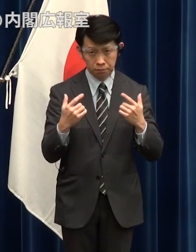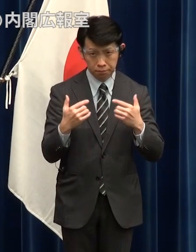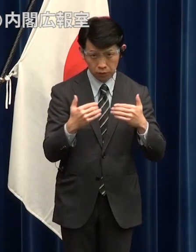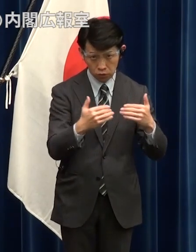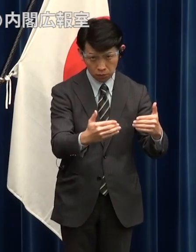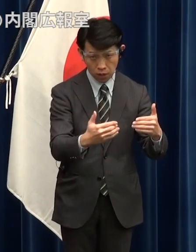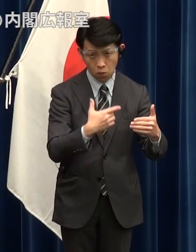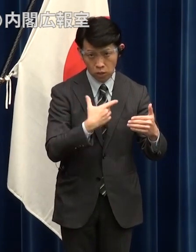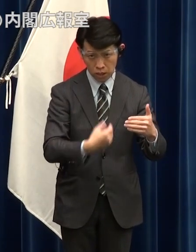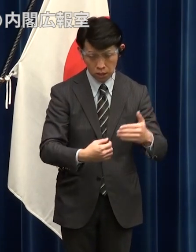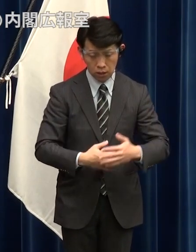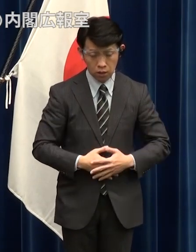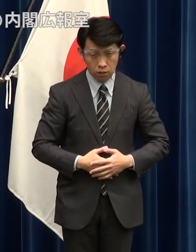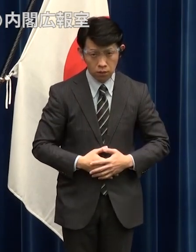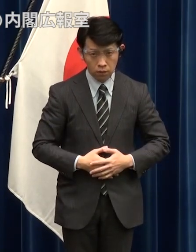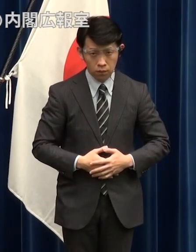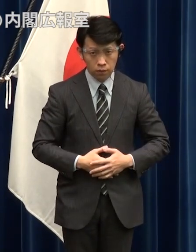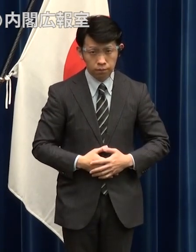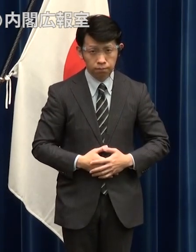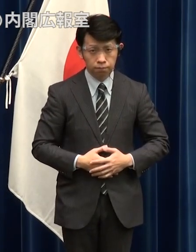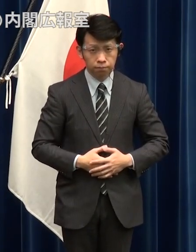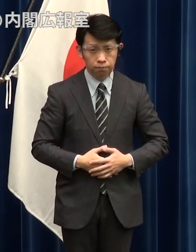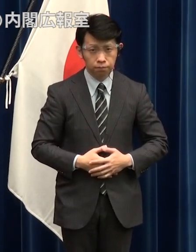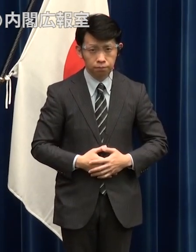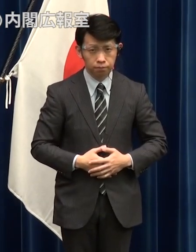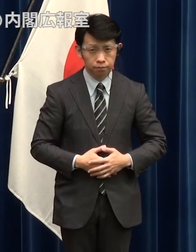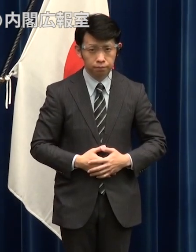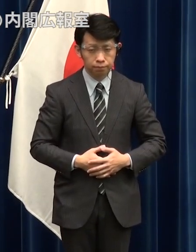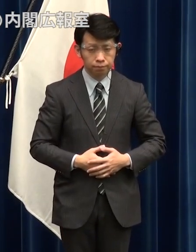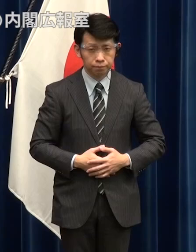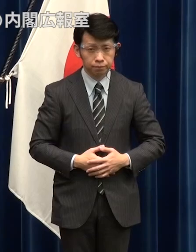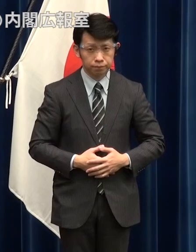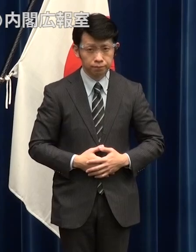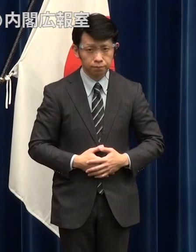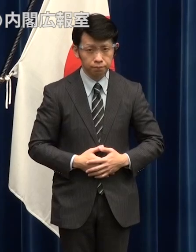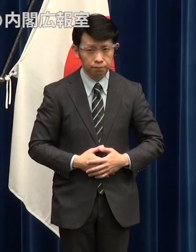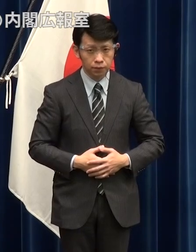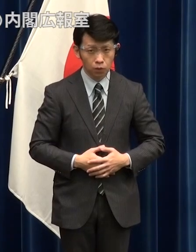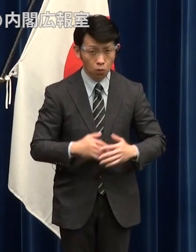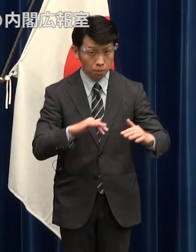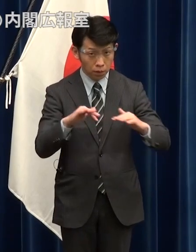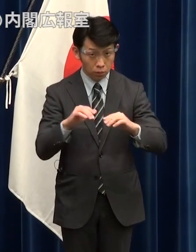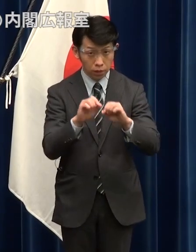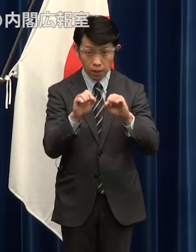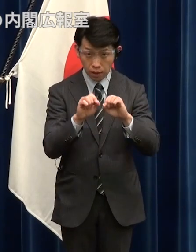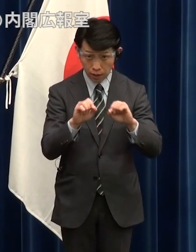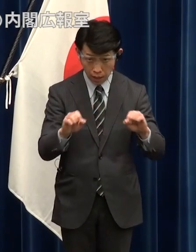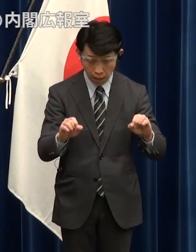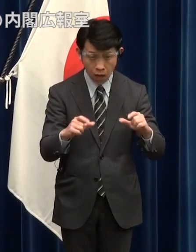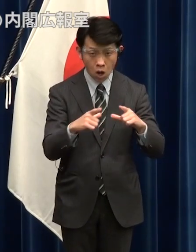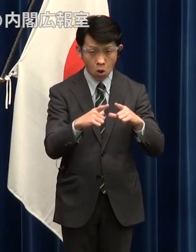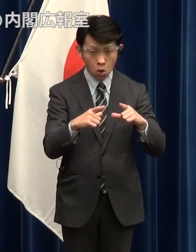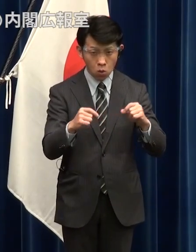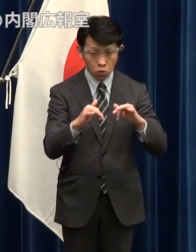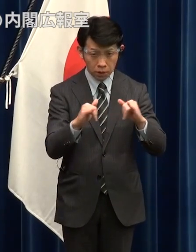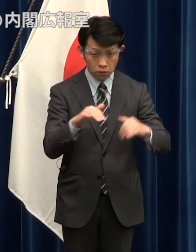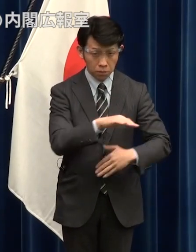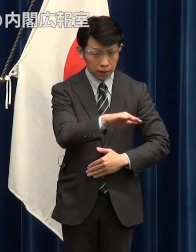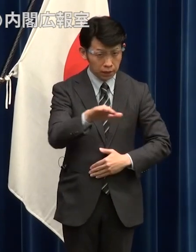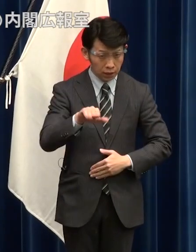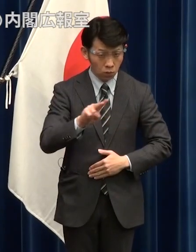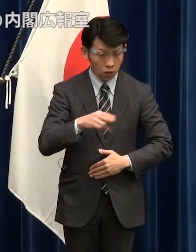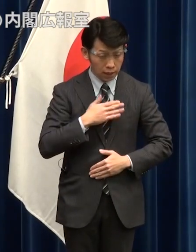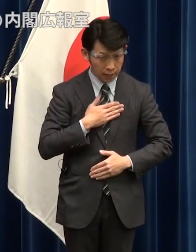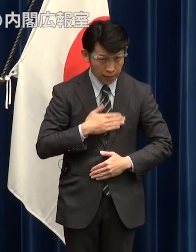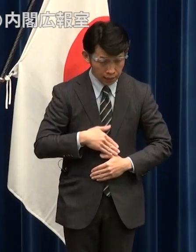う、こうした形によって多くの国民の皆さんの理解を得るべく努力